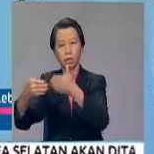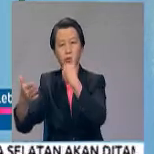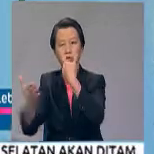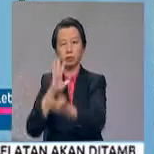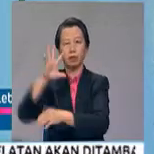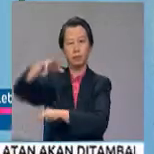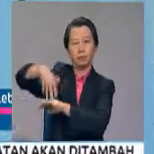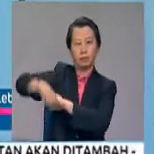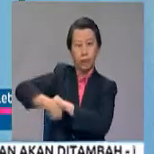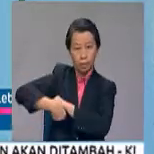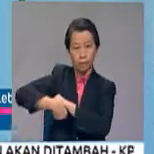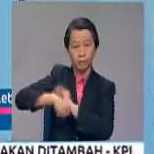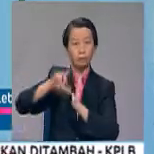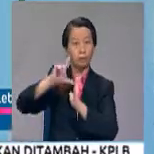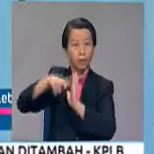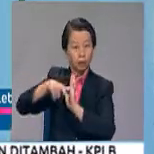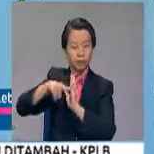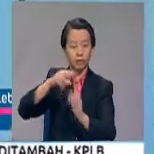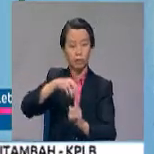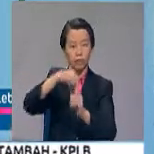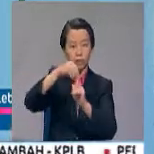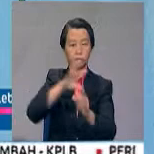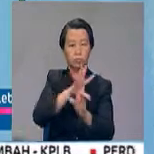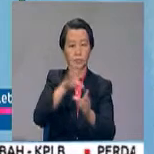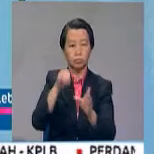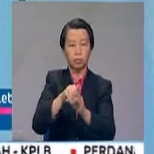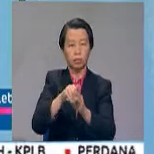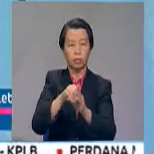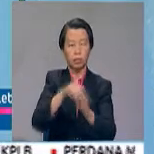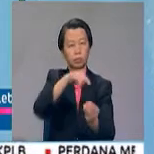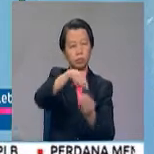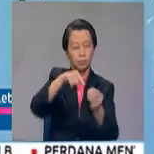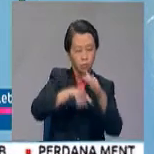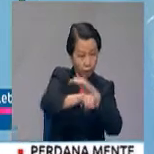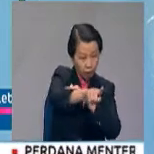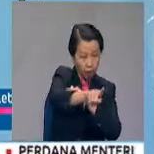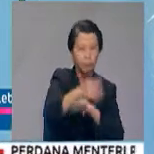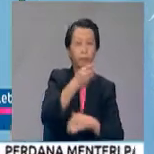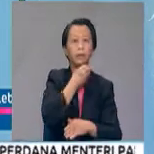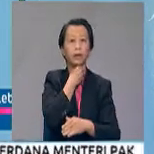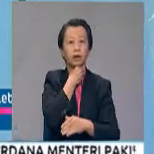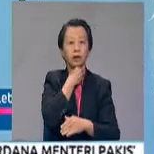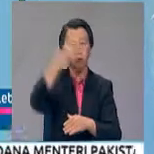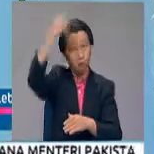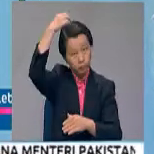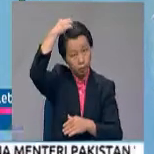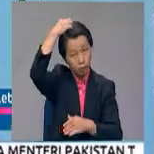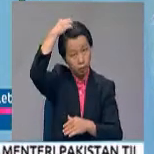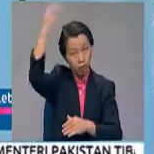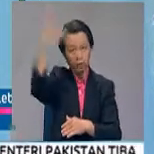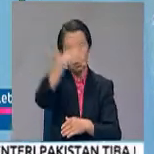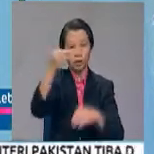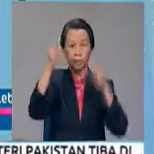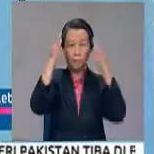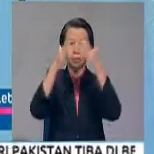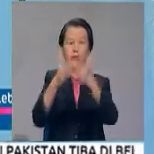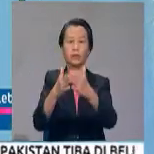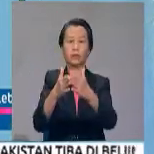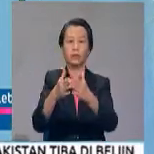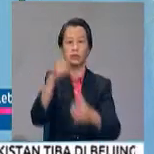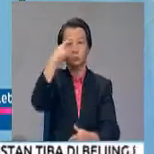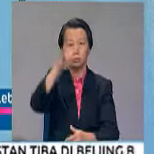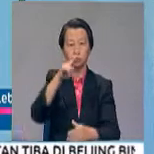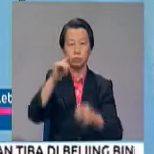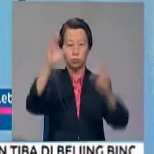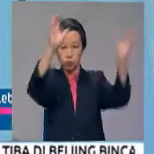ke lewat malam nanti, terutamanya membabitkan sekitar pendalaman negeri Perak, Selangor dan juga Pahang. Untuk